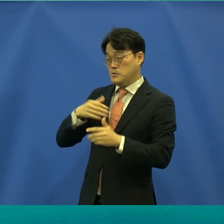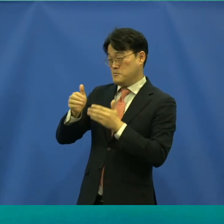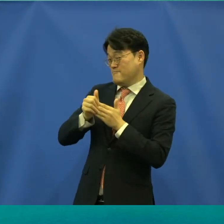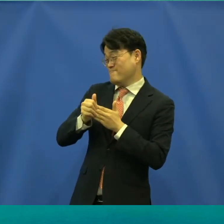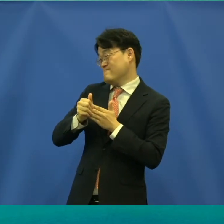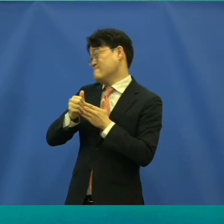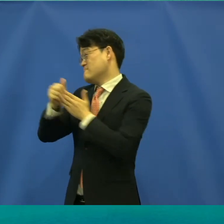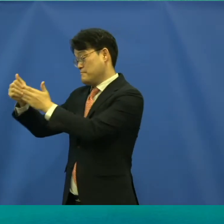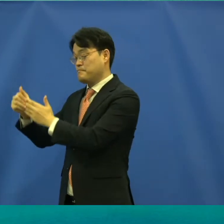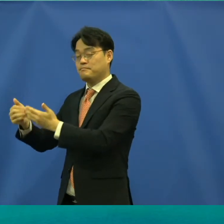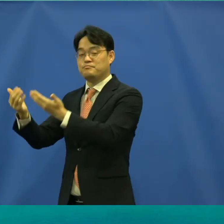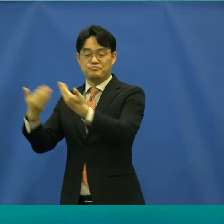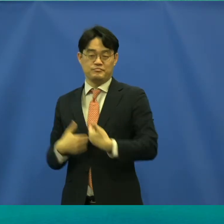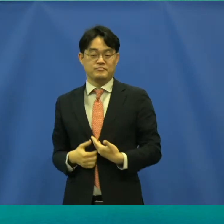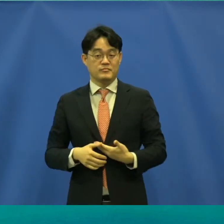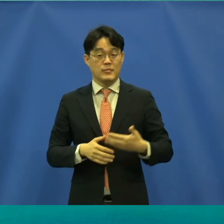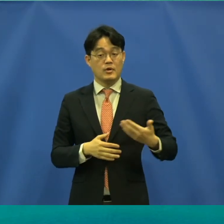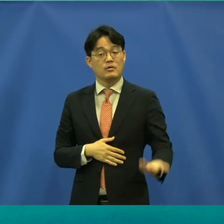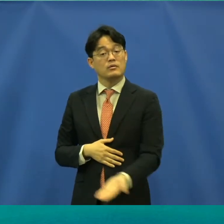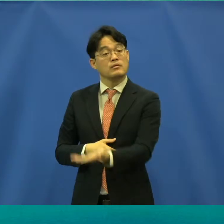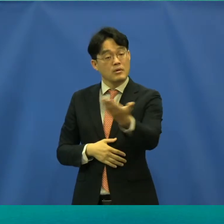여러분, 나에게 주신 말씀이 있습니까?